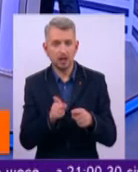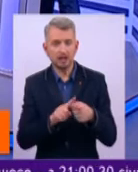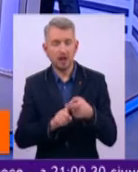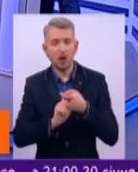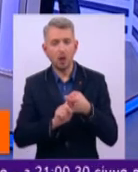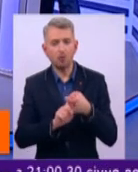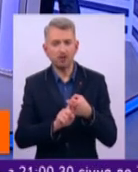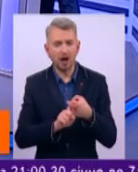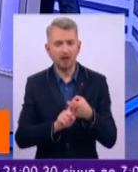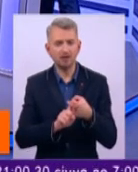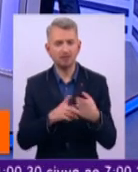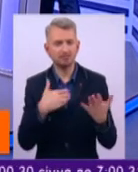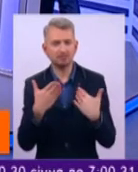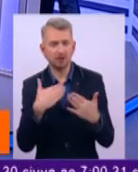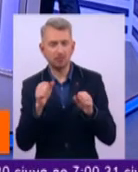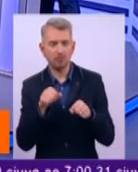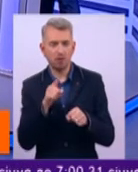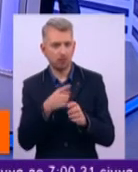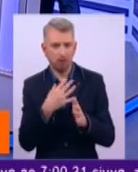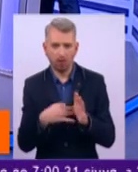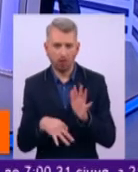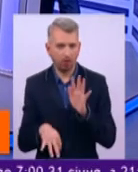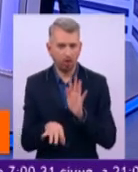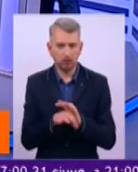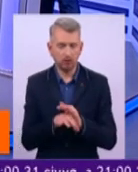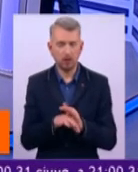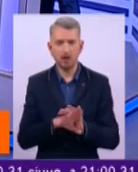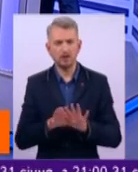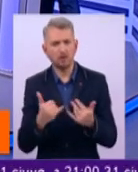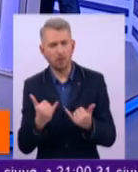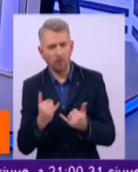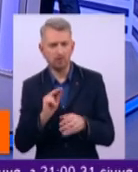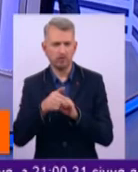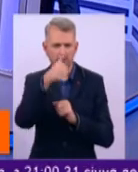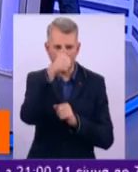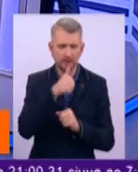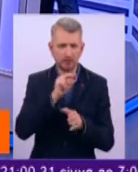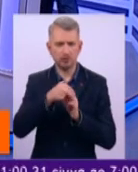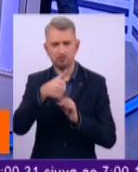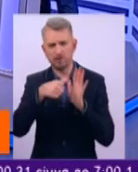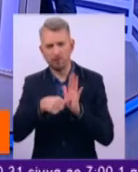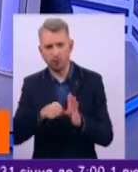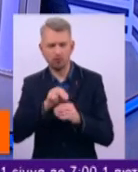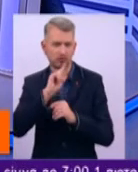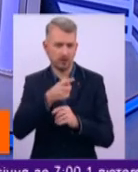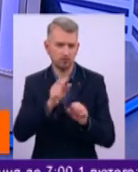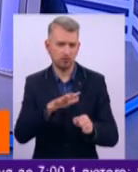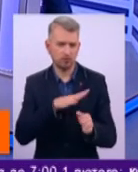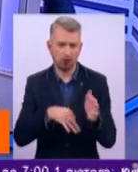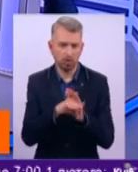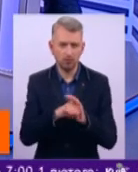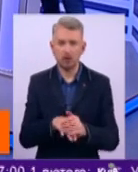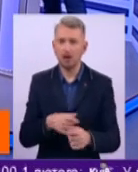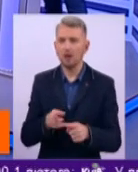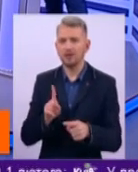комунікація і це взаємовідносини можуть тебе наздогнати не сьогодні, але через місяць, через півроку, але через рік. І це ну, дуже... це той